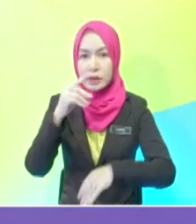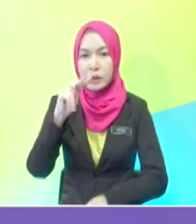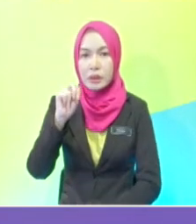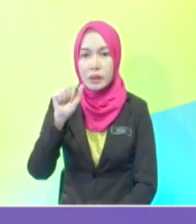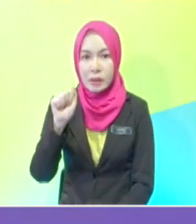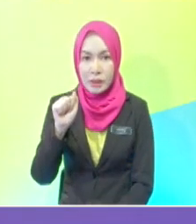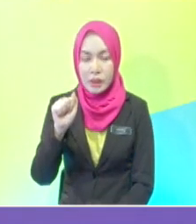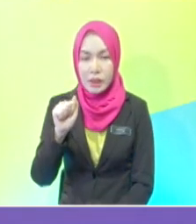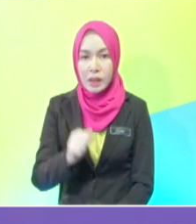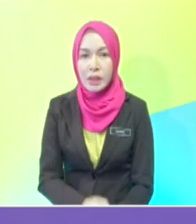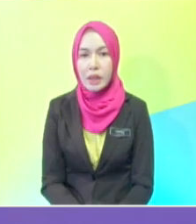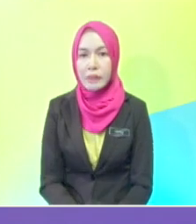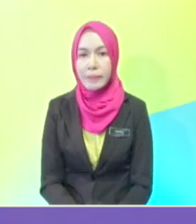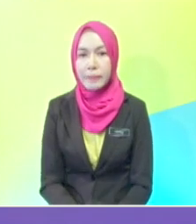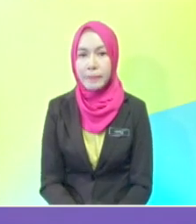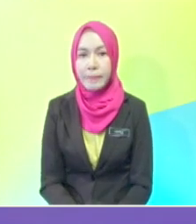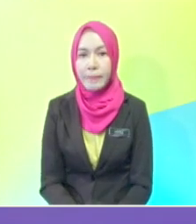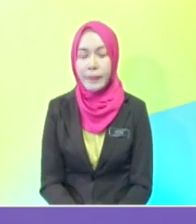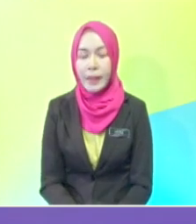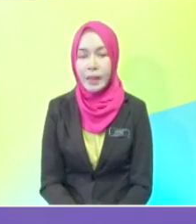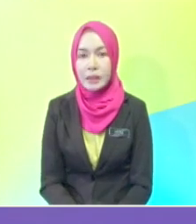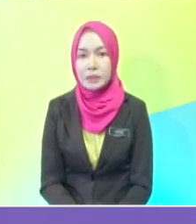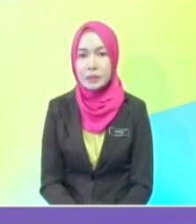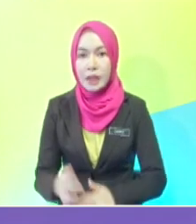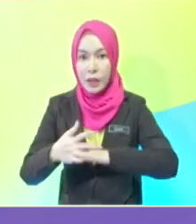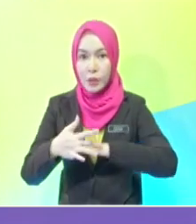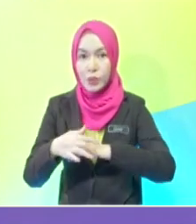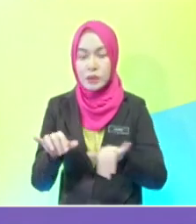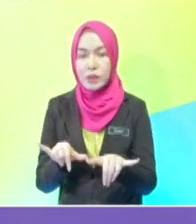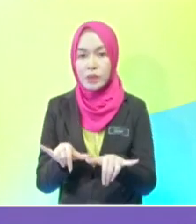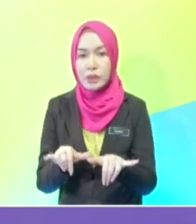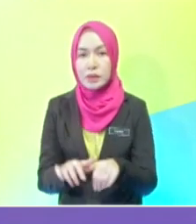adanya teknologi kejurusan genetik insulin